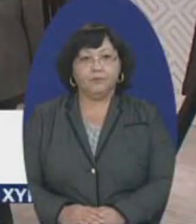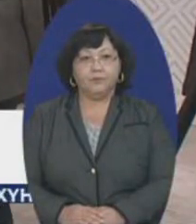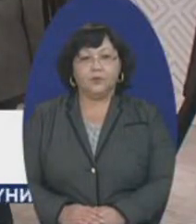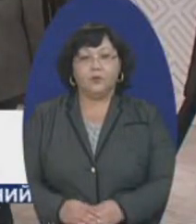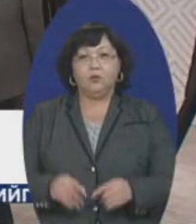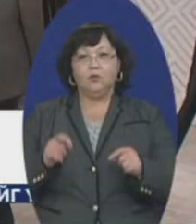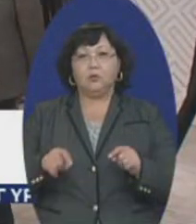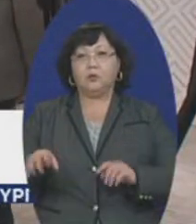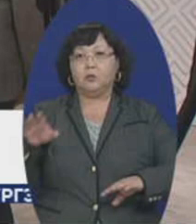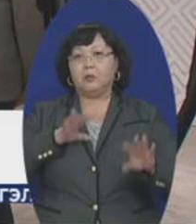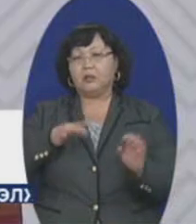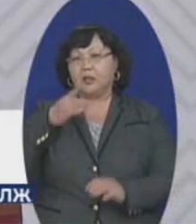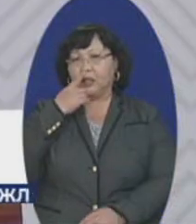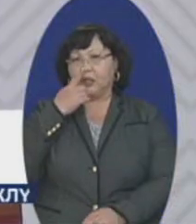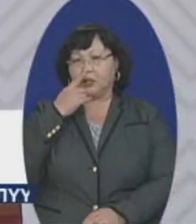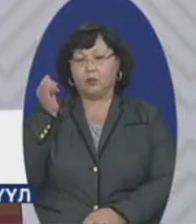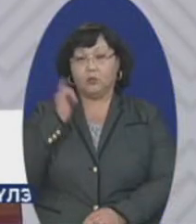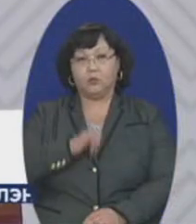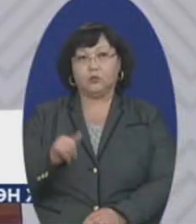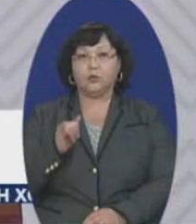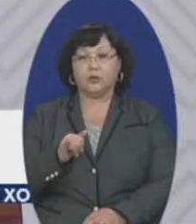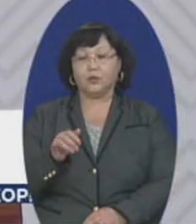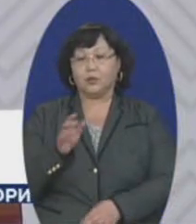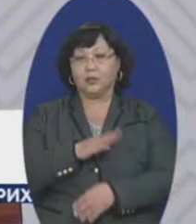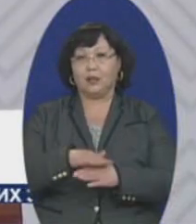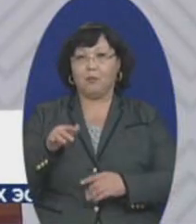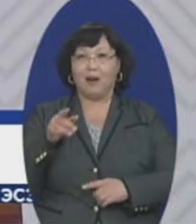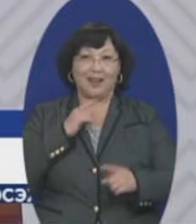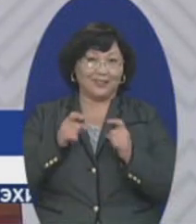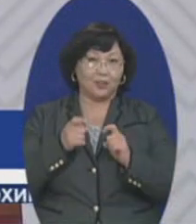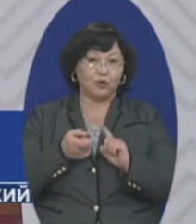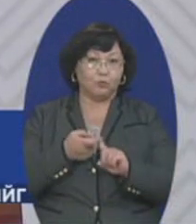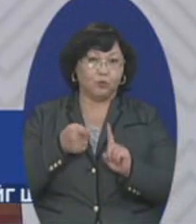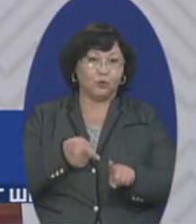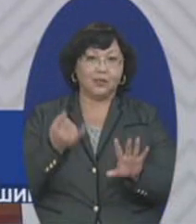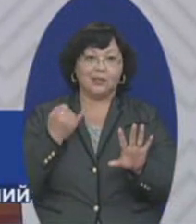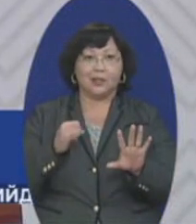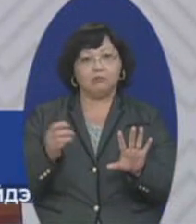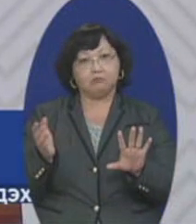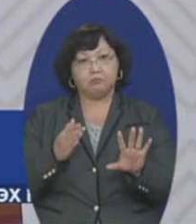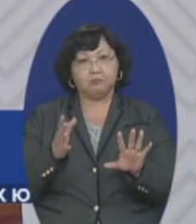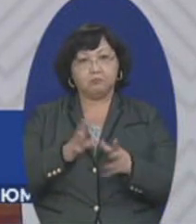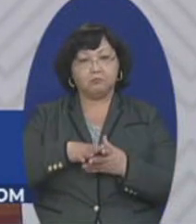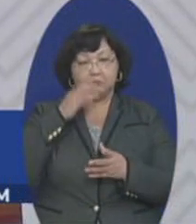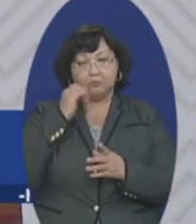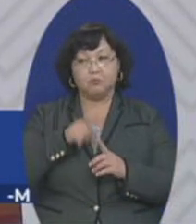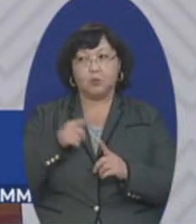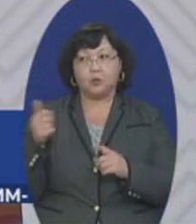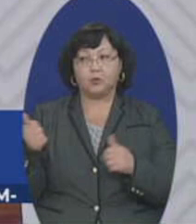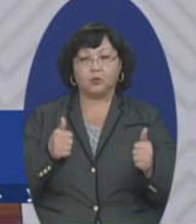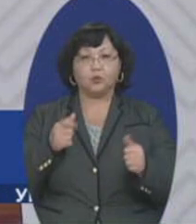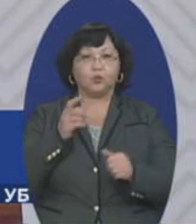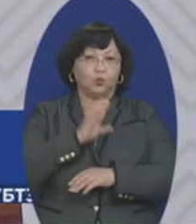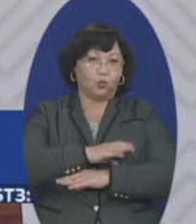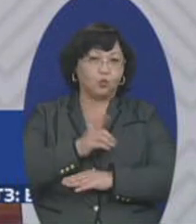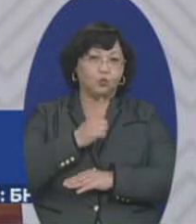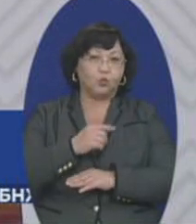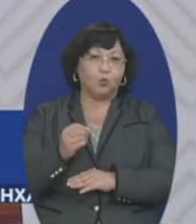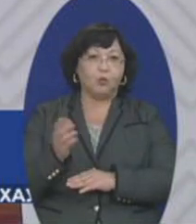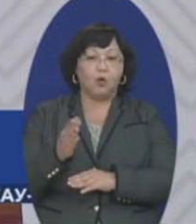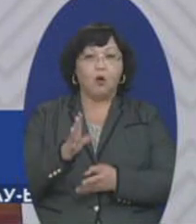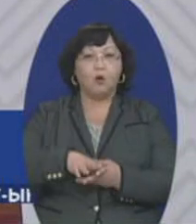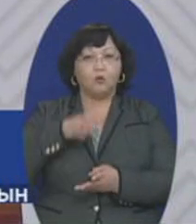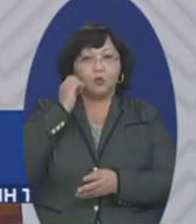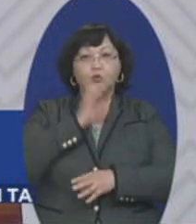Өнөөдрийн байдлаар хятад улсад бол зам харилцааны их сургуулиар орчим оюутан за бос сургууль нийлээд 100 орчим оюутны удаас 100% хятад улсын